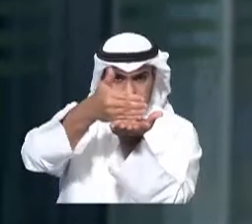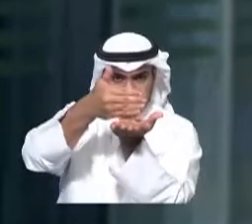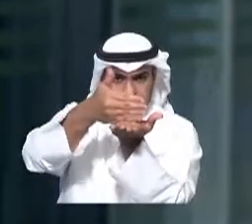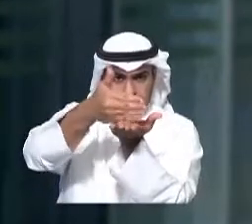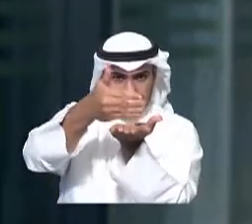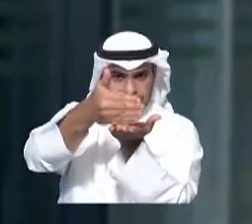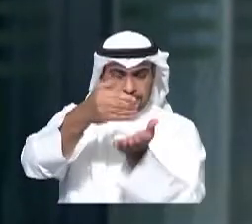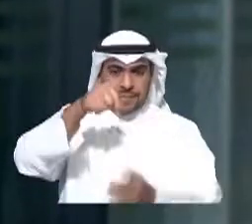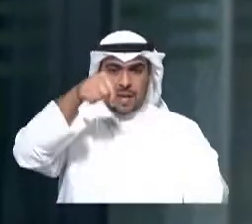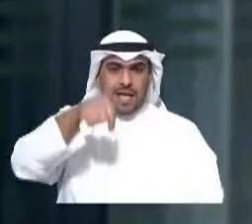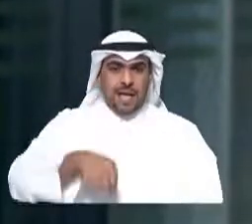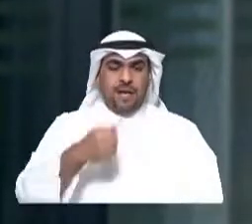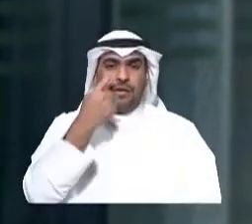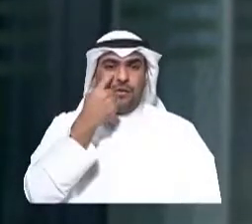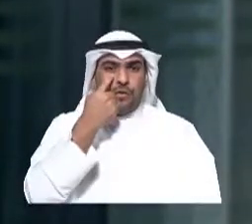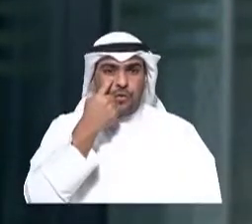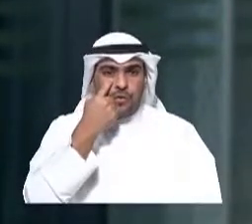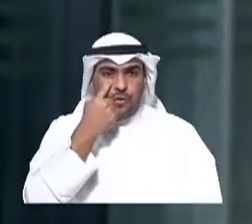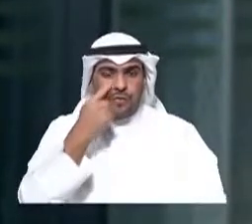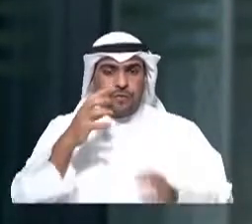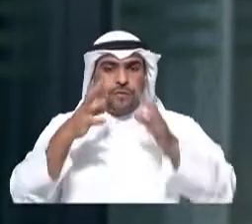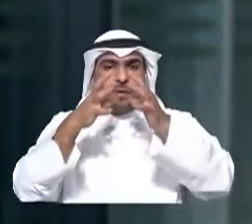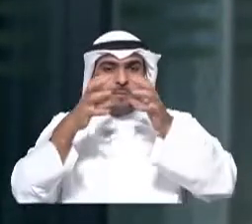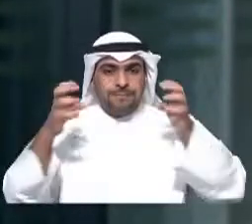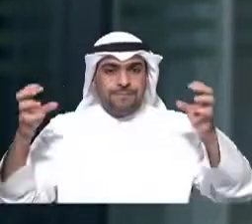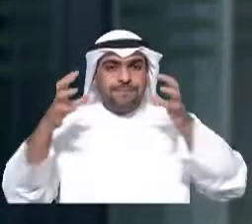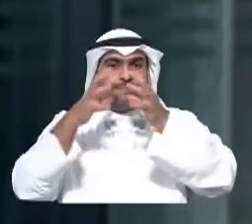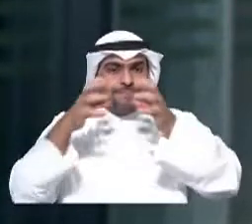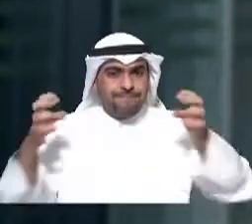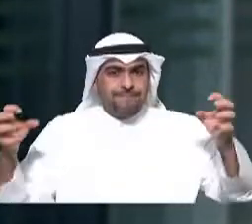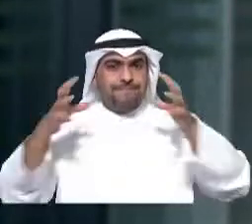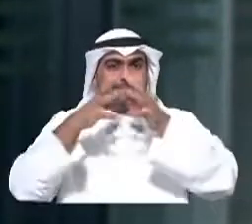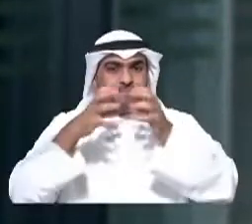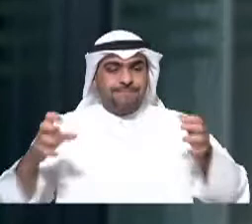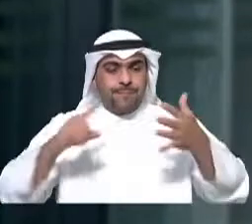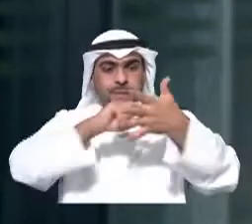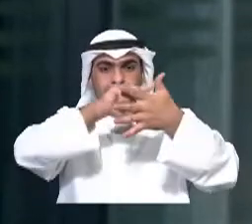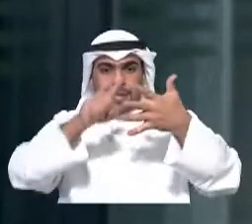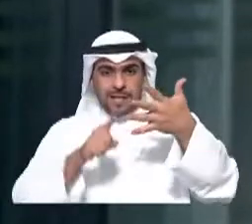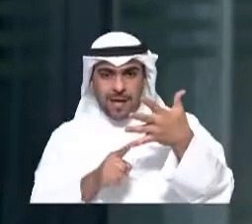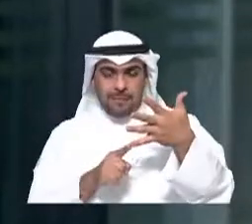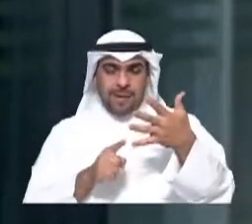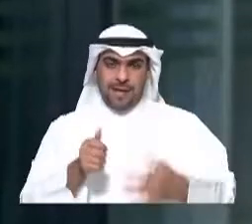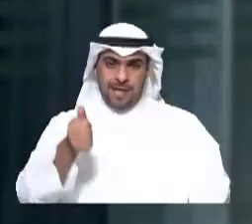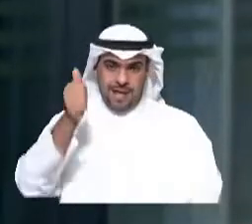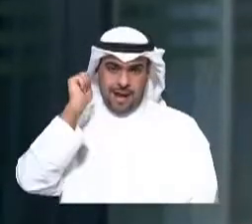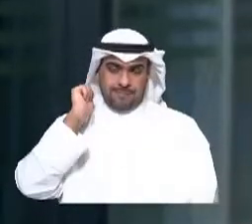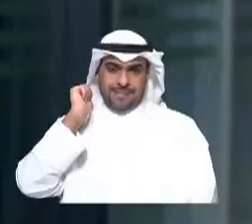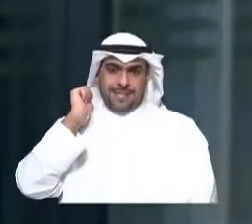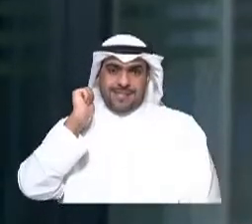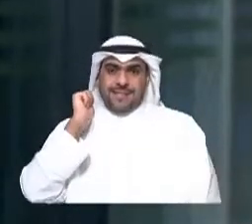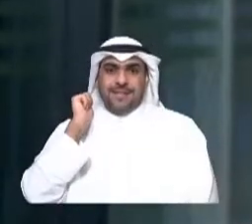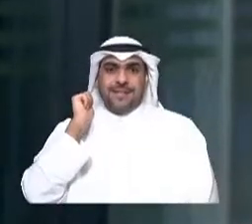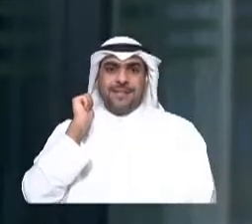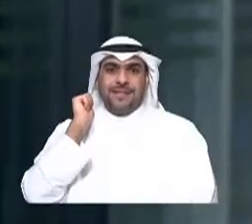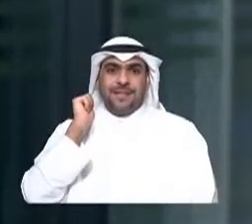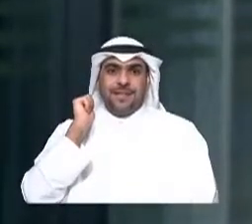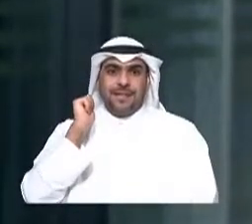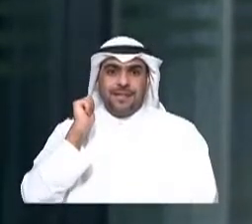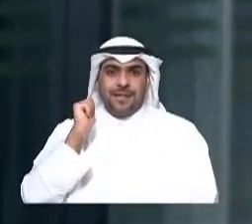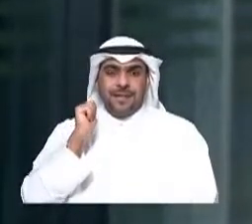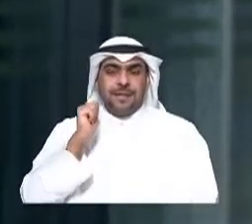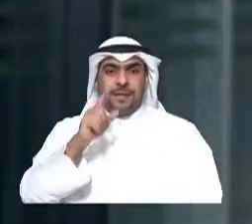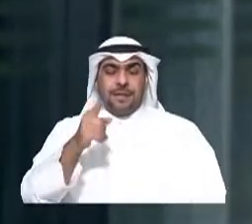العهد الشيخ مشعل الأحمد الجابر الصباح حفظه الله في قمة جدة للأمن والتنمية، عكست